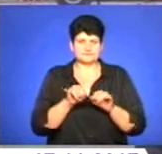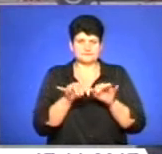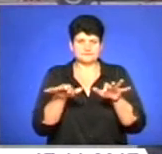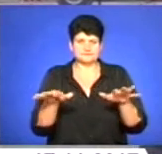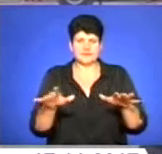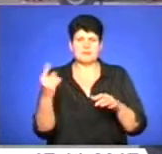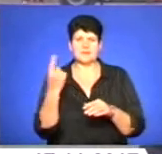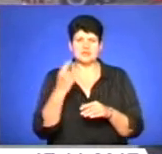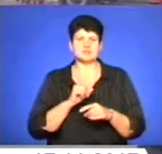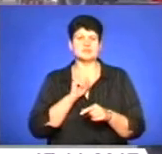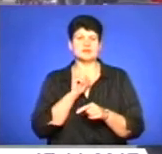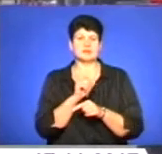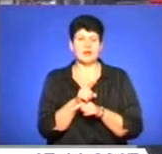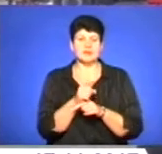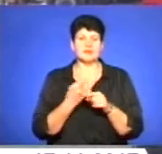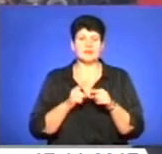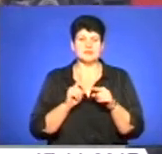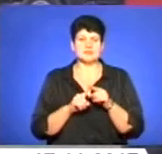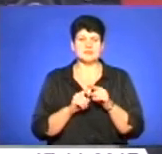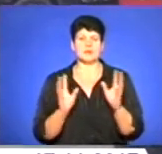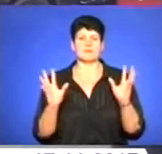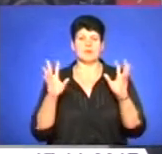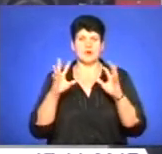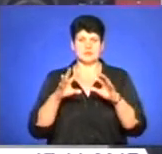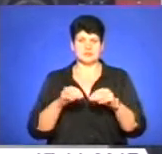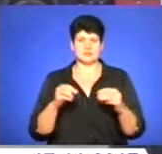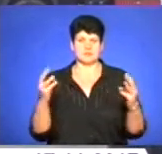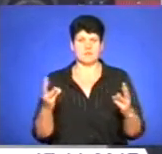задача – приборкати полум'я і